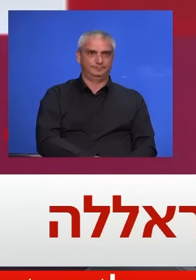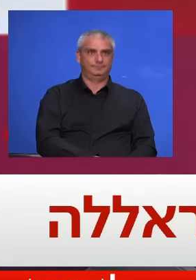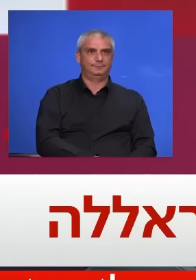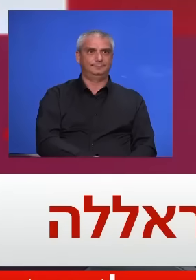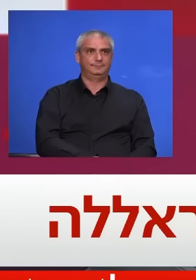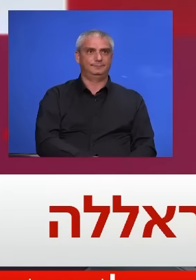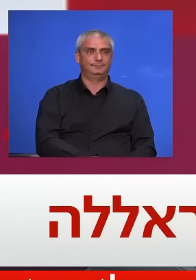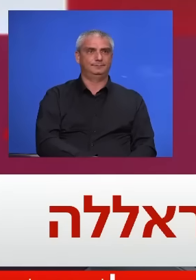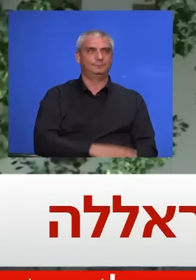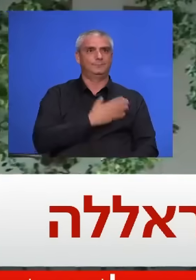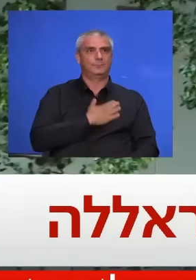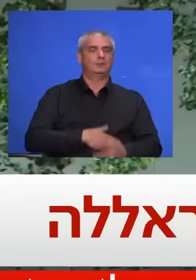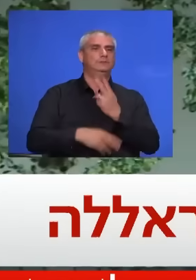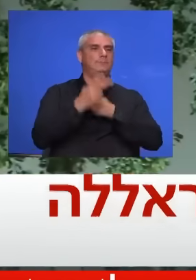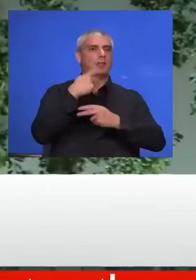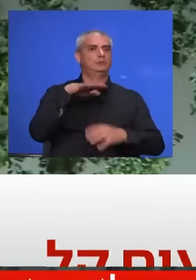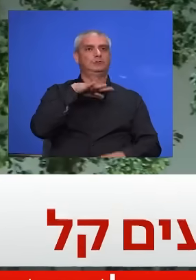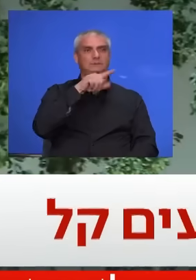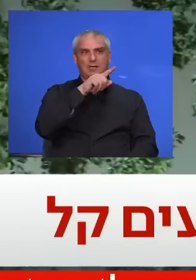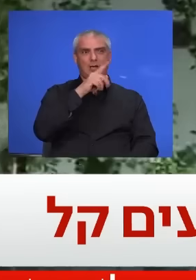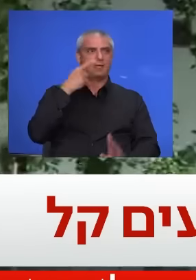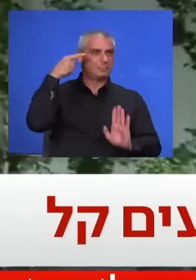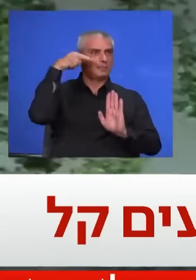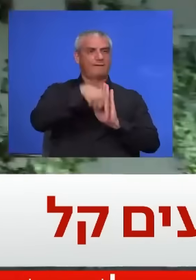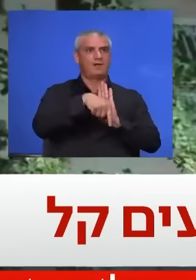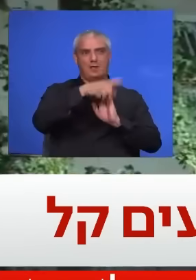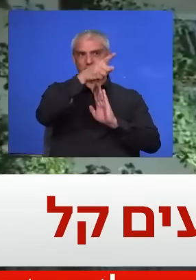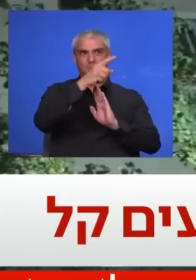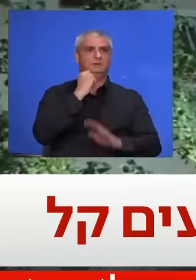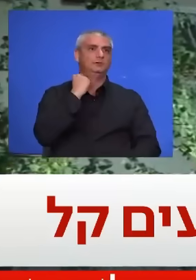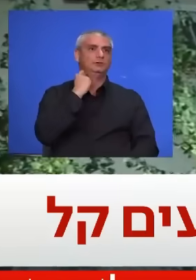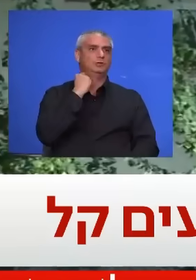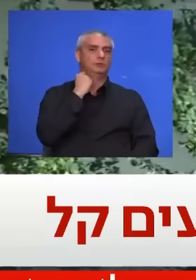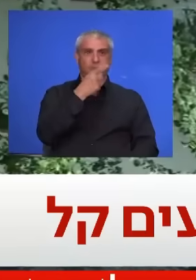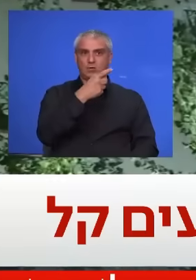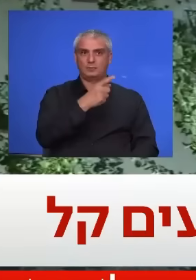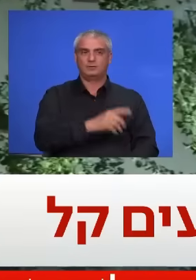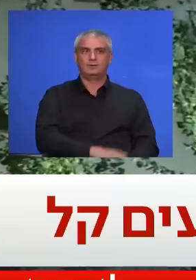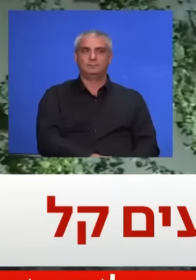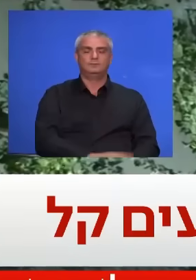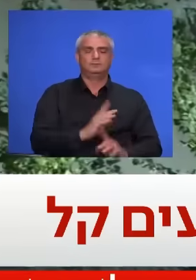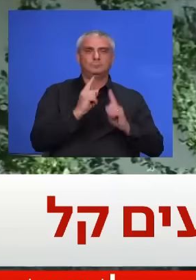לחזור לזירה, זירת הנפילה, פגיעה ישירה שם בראשון לציון, לירן חוג'יינוף, מה קורה שם עכשיו?